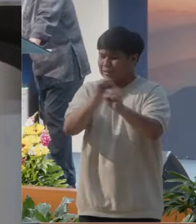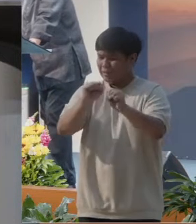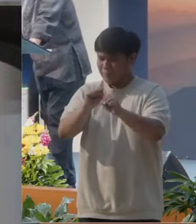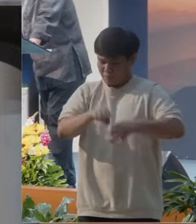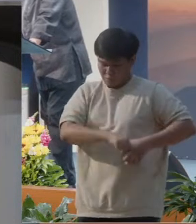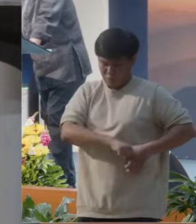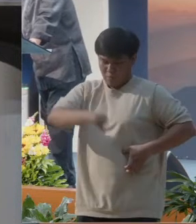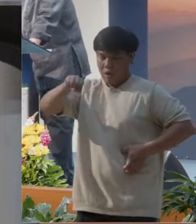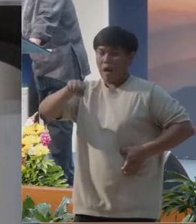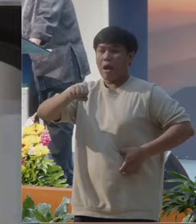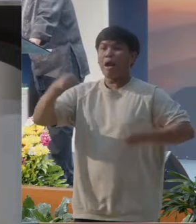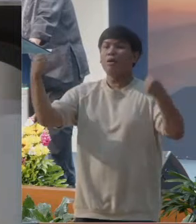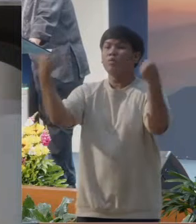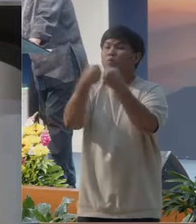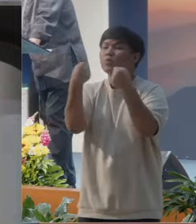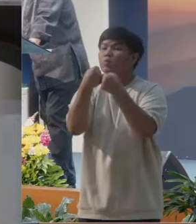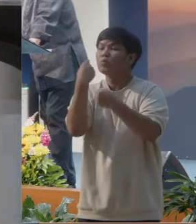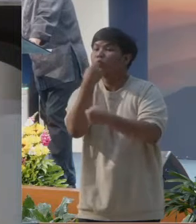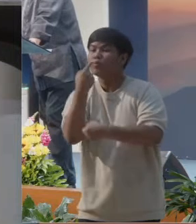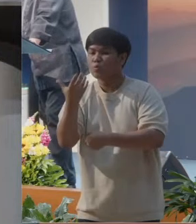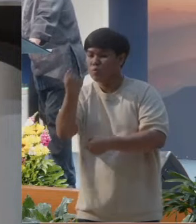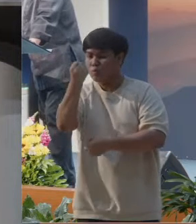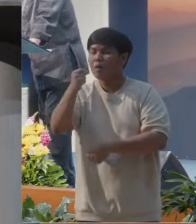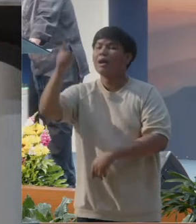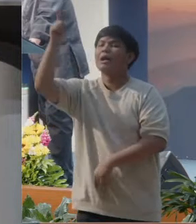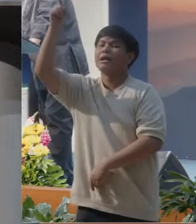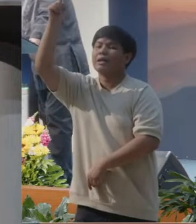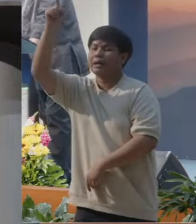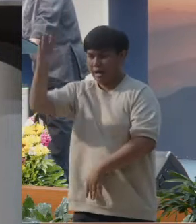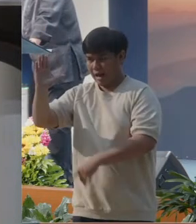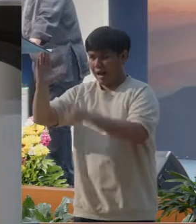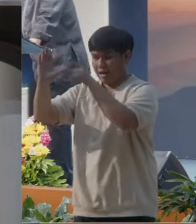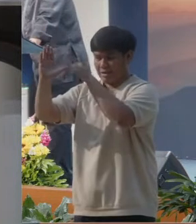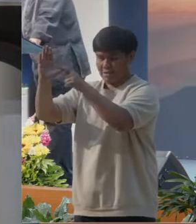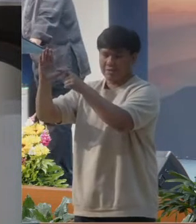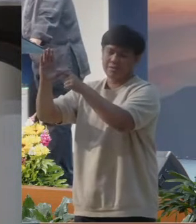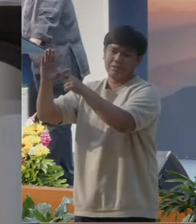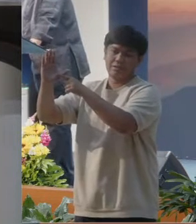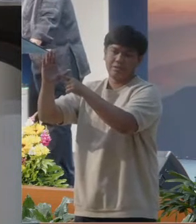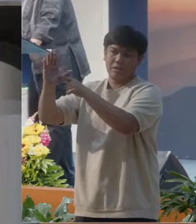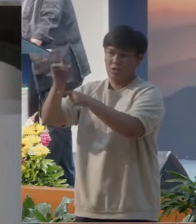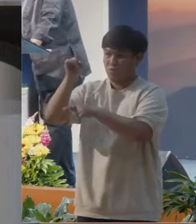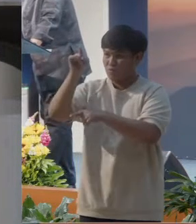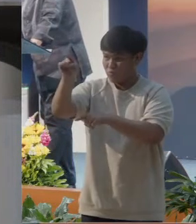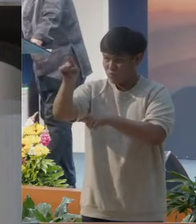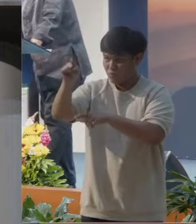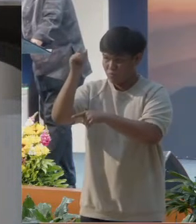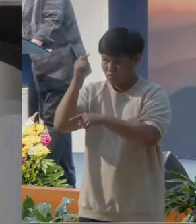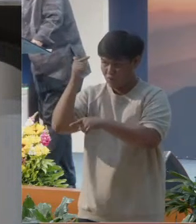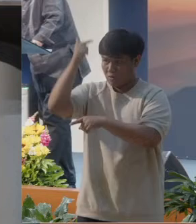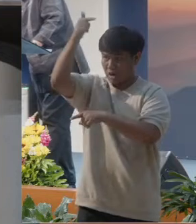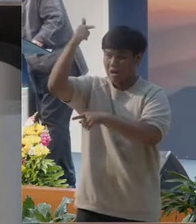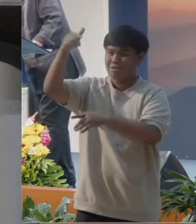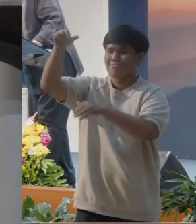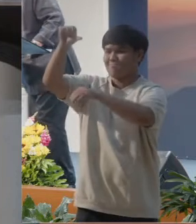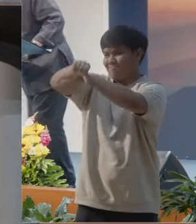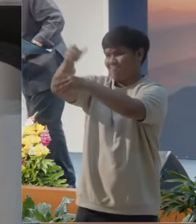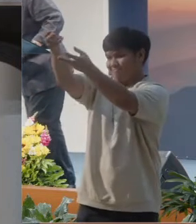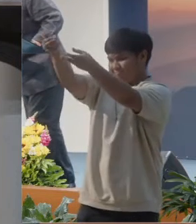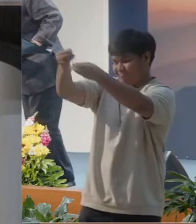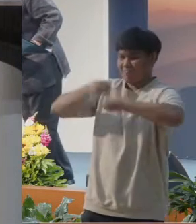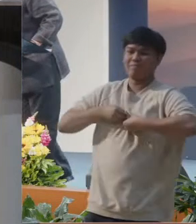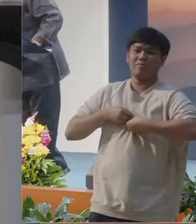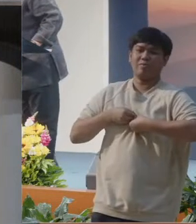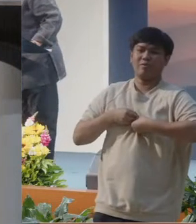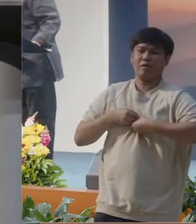the battle is the Lord's, and He will give you into our hands. Ang labang ito ay hindi